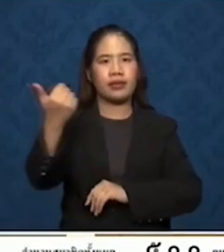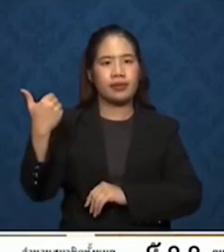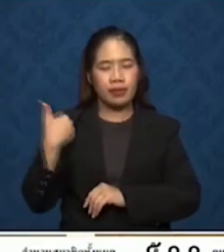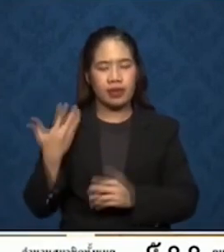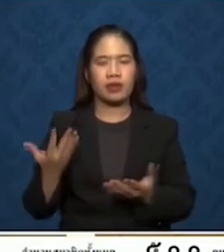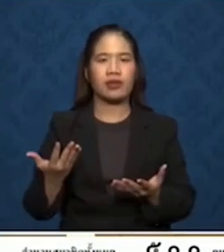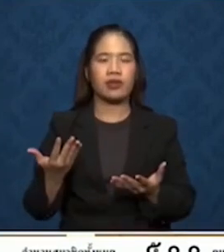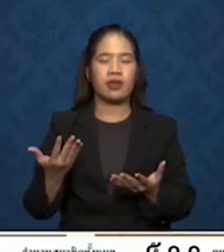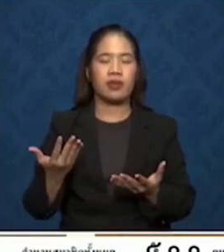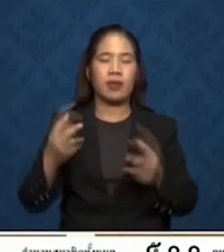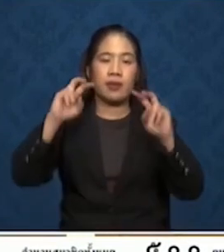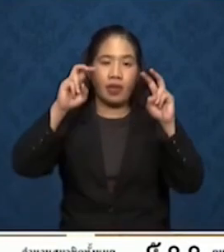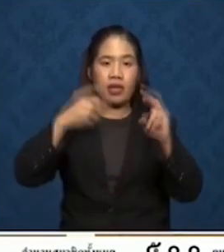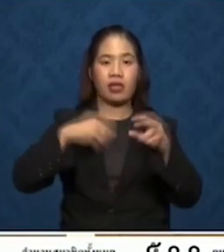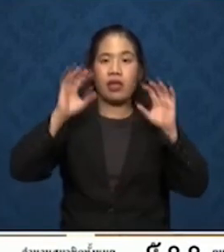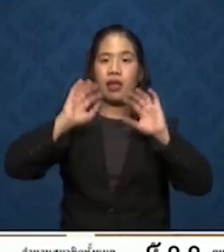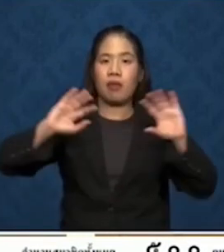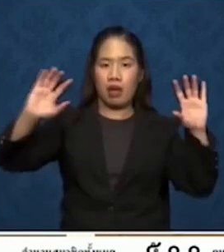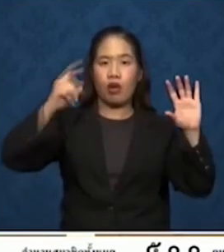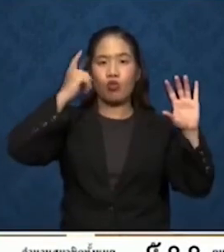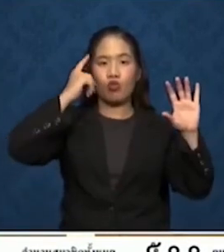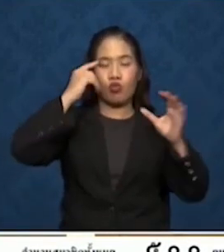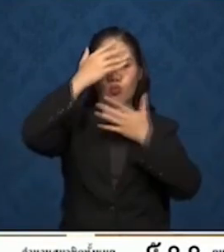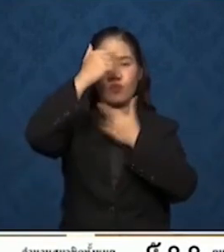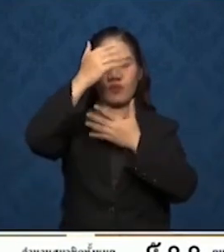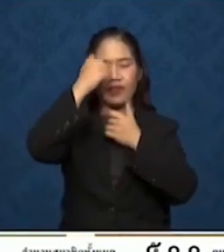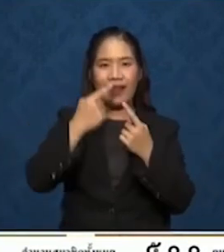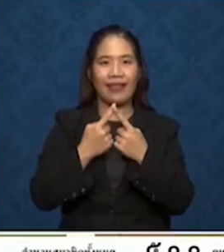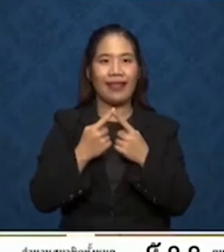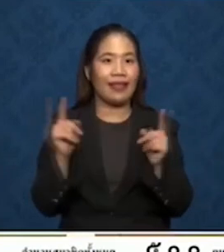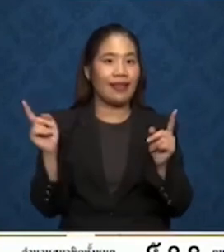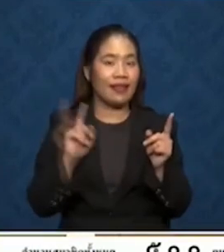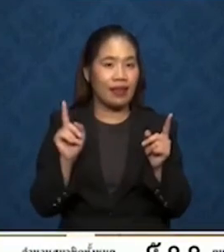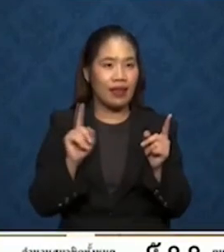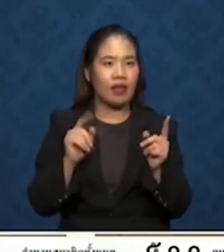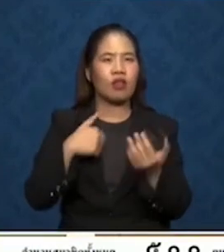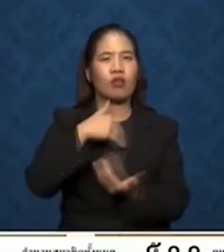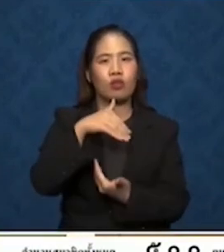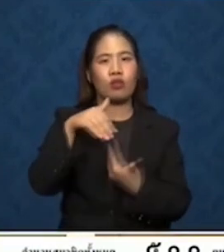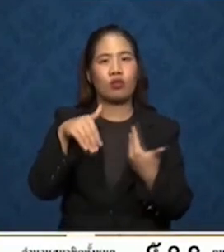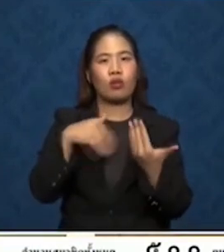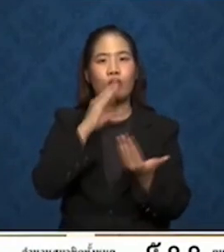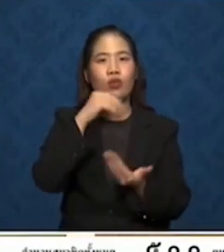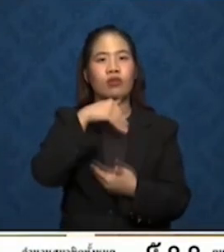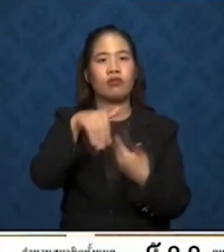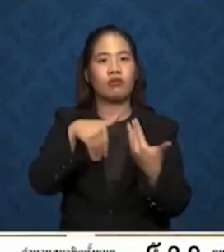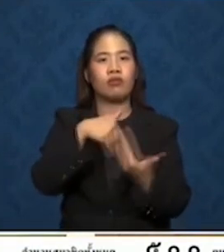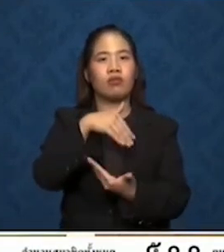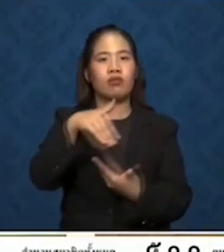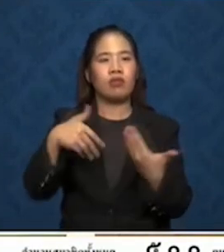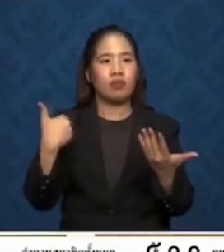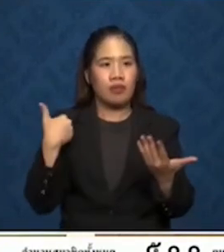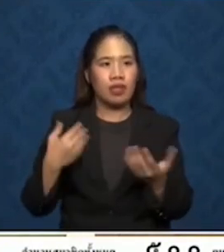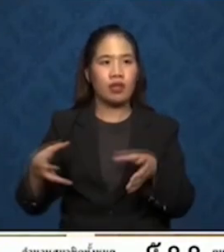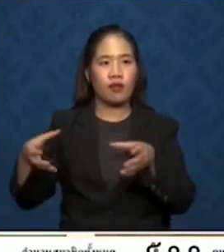เรื่องที่รัฐบาลเราก็ให้ความสนใจนะครับแต่ก็อีกนะครับก็วกไปเวียนมาจนกระทั่งเป็นฝ่าย